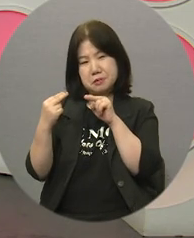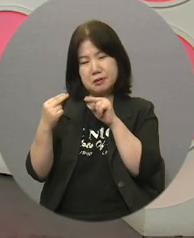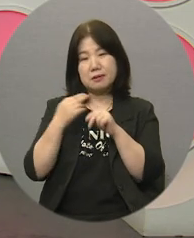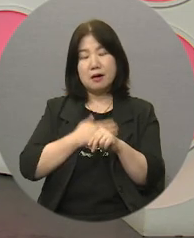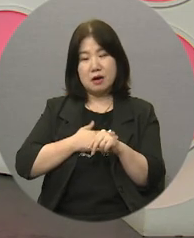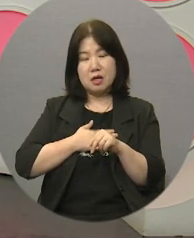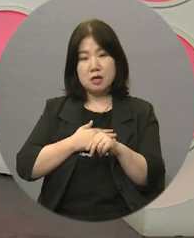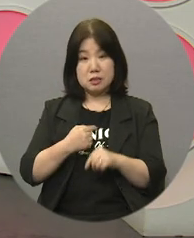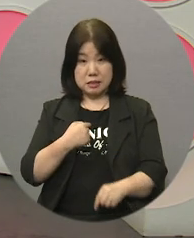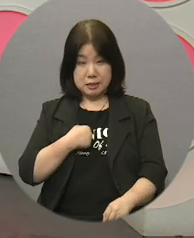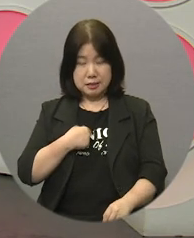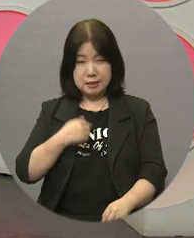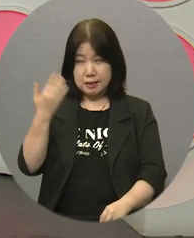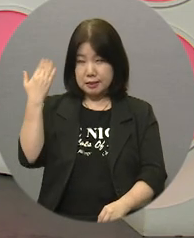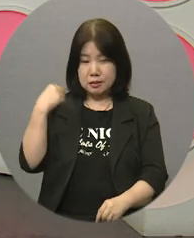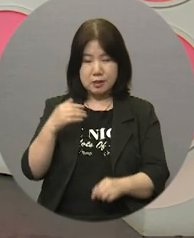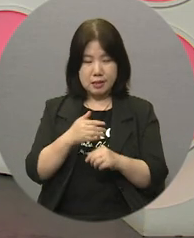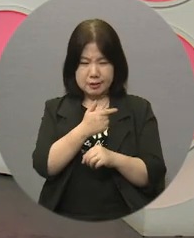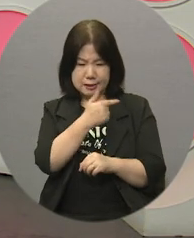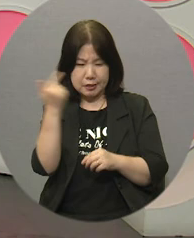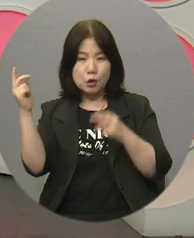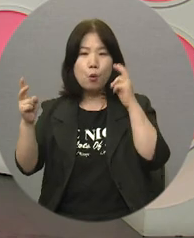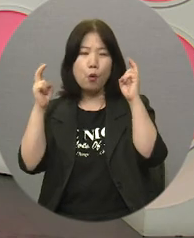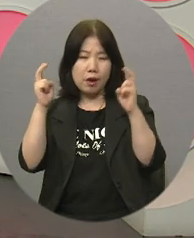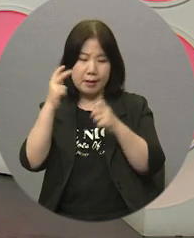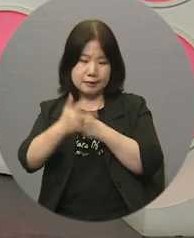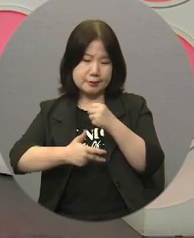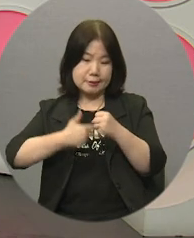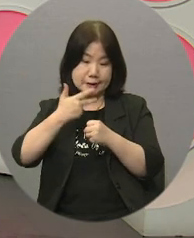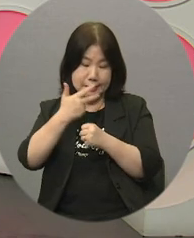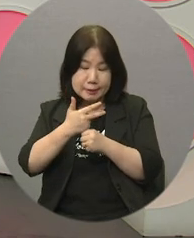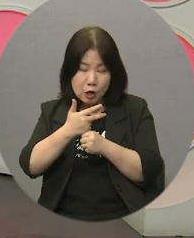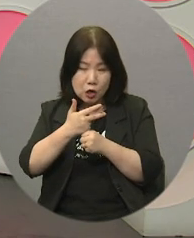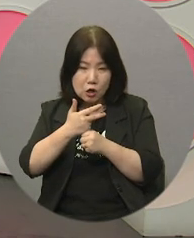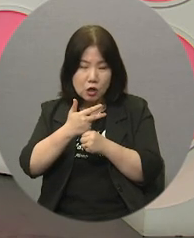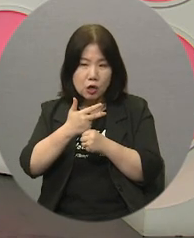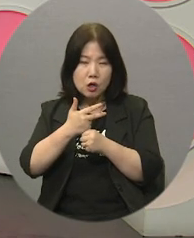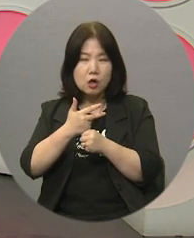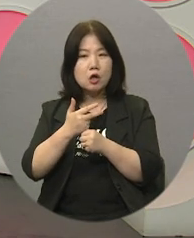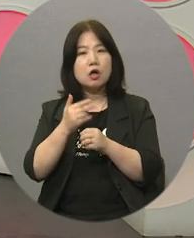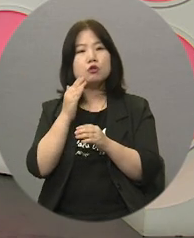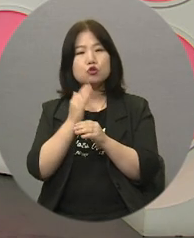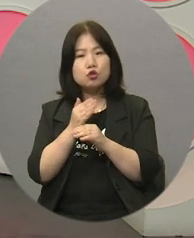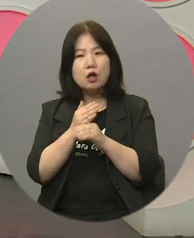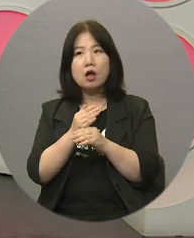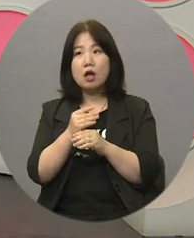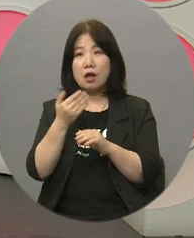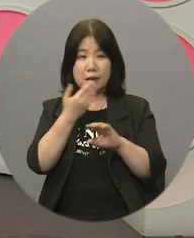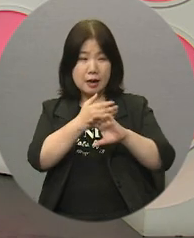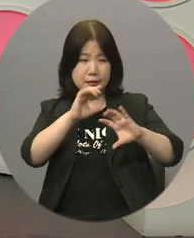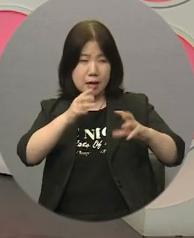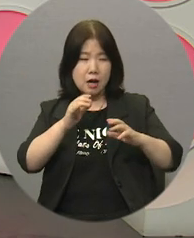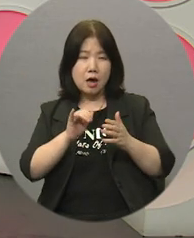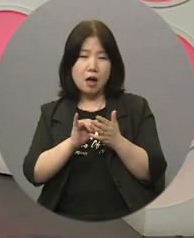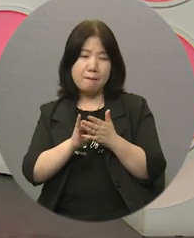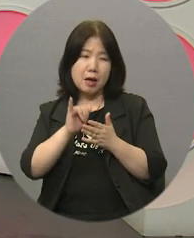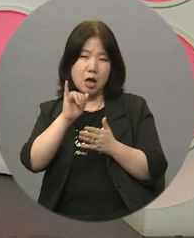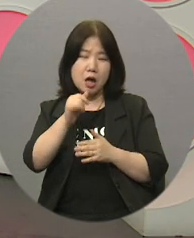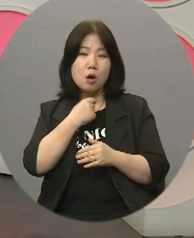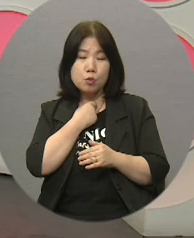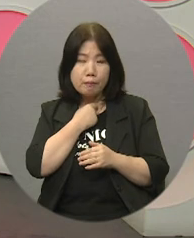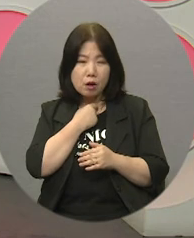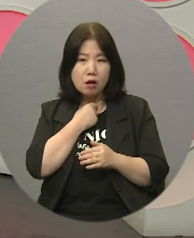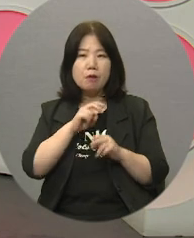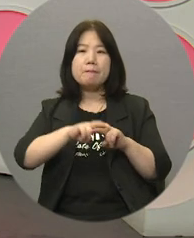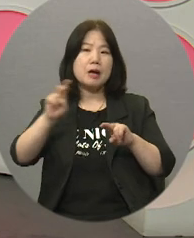대기업 7년차 대리였던 저는 외국에서 살아보고 싶은 마음에 퇴사 후 이탈리아